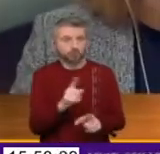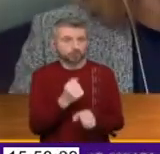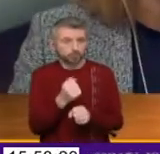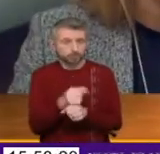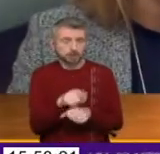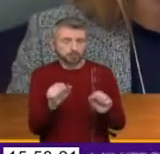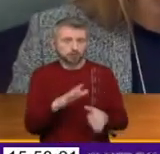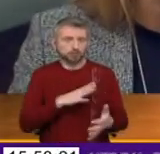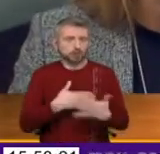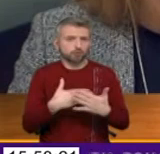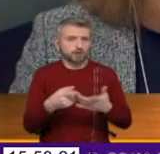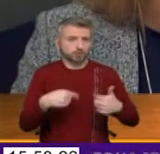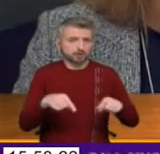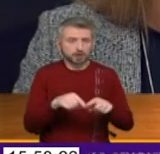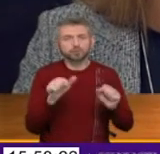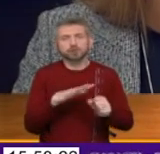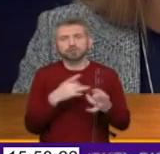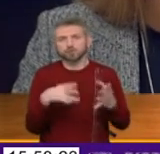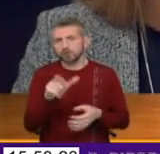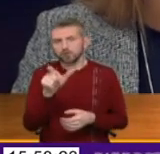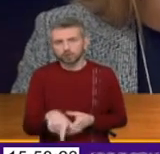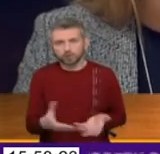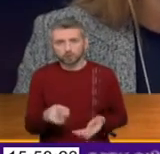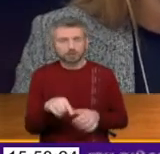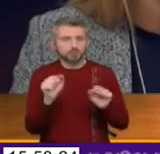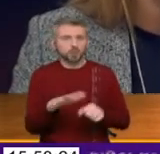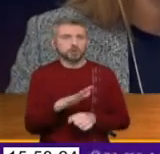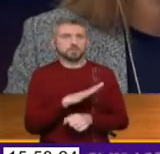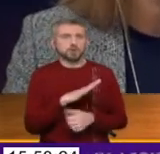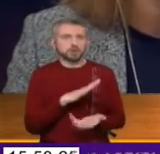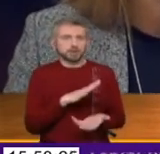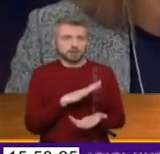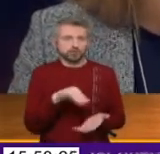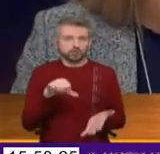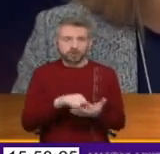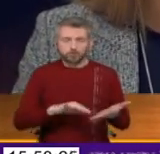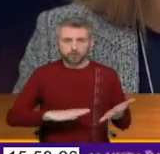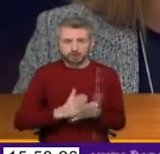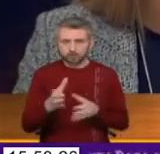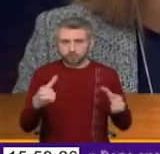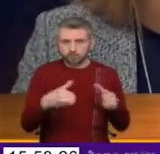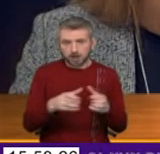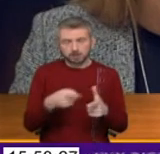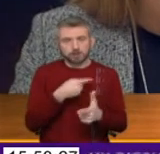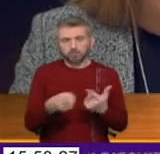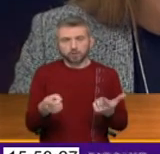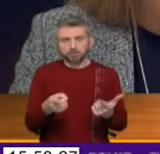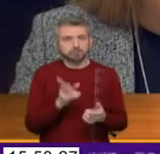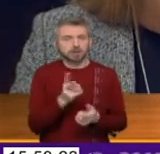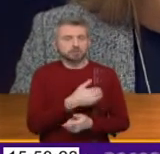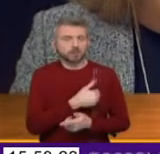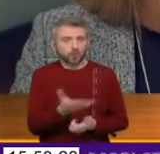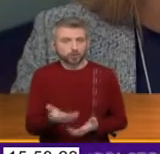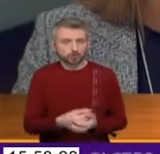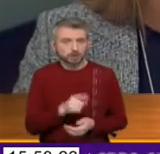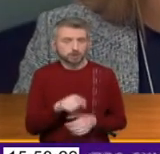можеш бути громадською організацією, можеш бути просто людиною, ти можеш бути членом політичної партії або там ким завгодно,